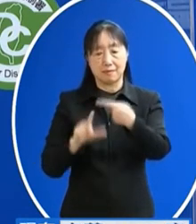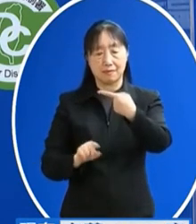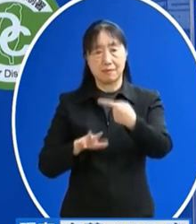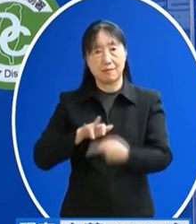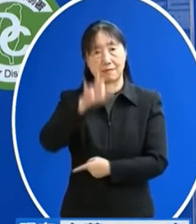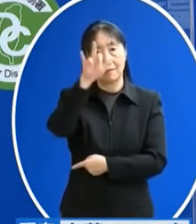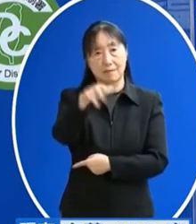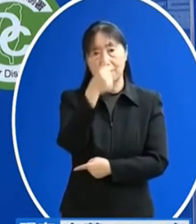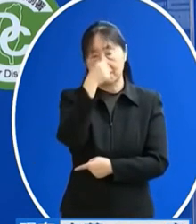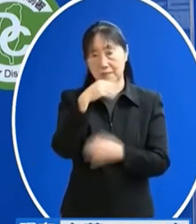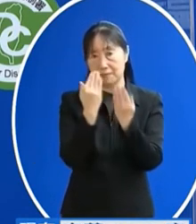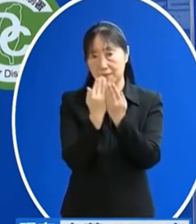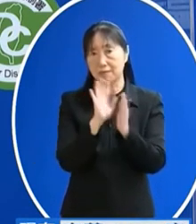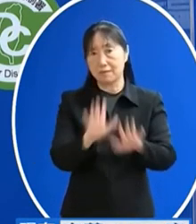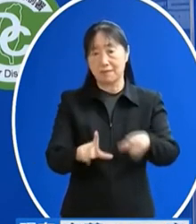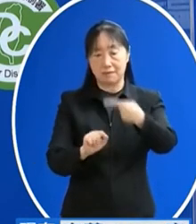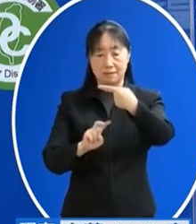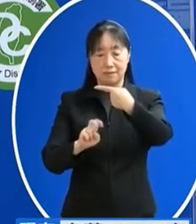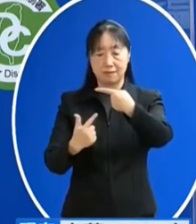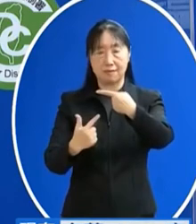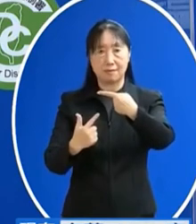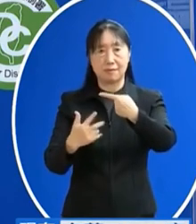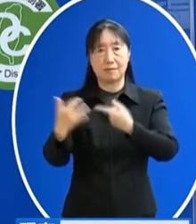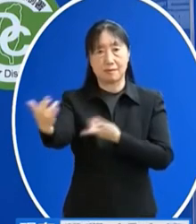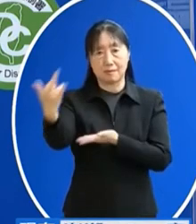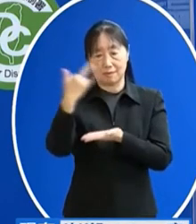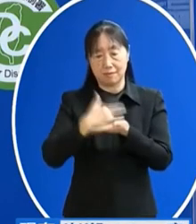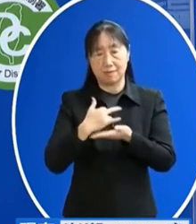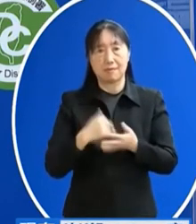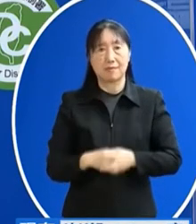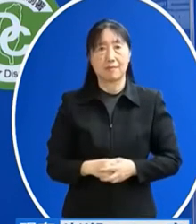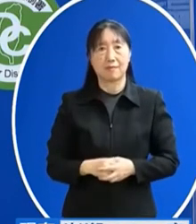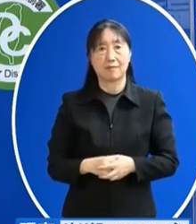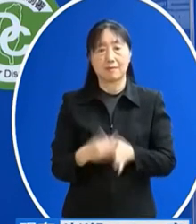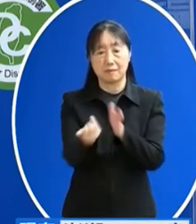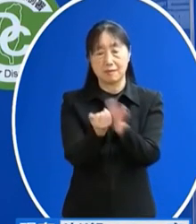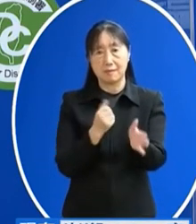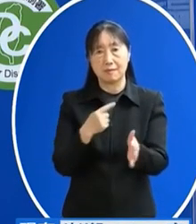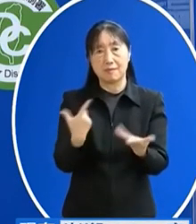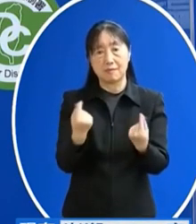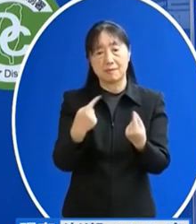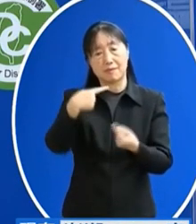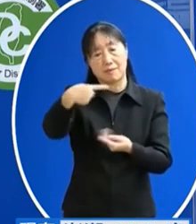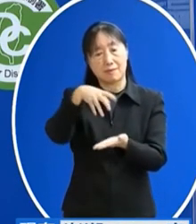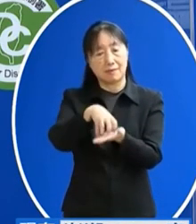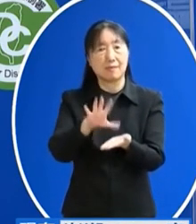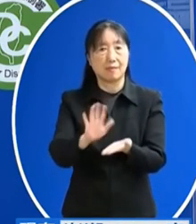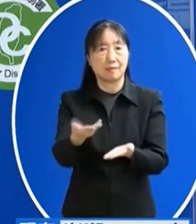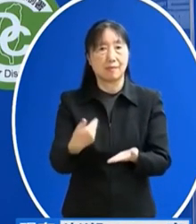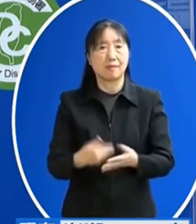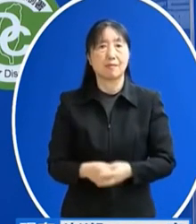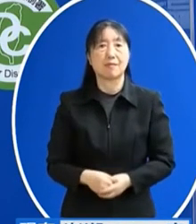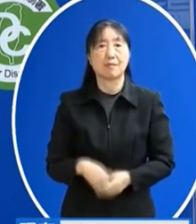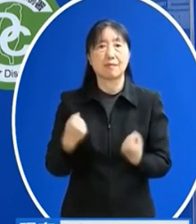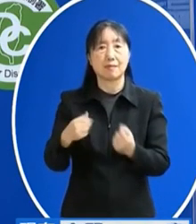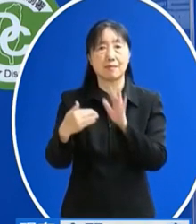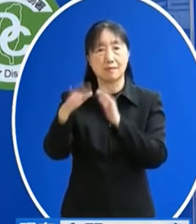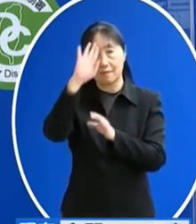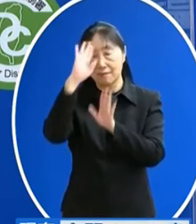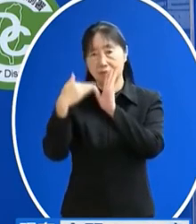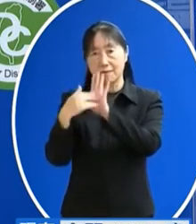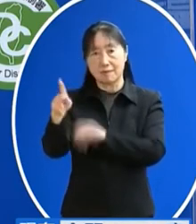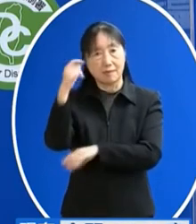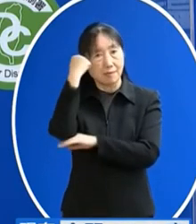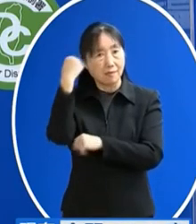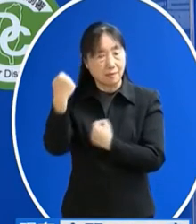就学，那今年1月26日返国哈，那搭机前的检阴性报告有。那在防疫旅馆检疫，